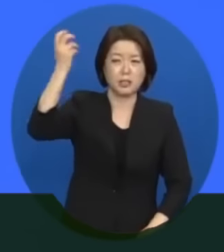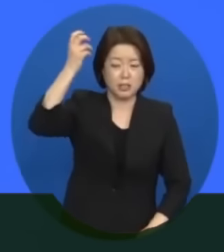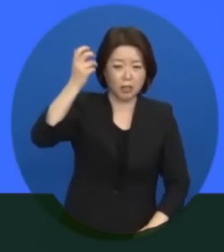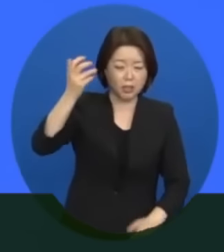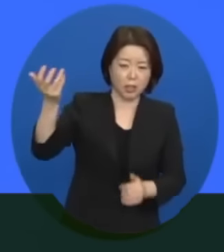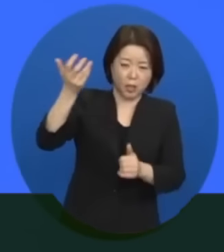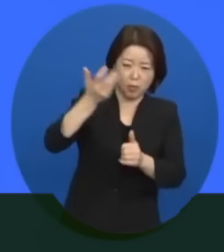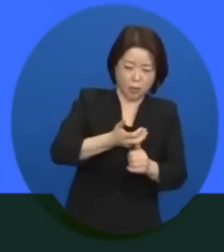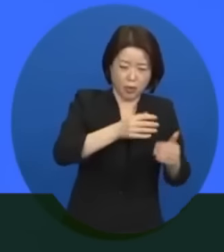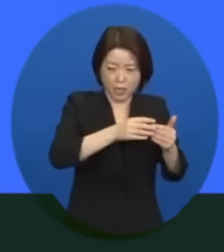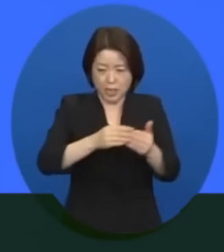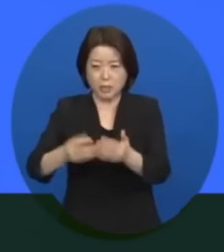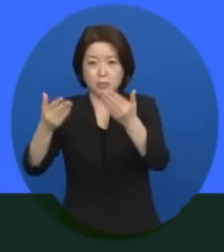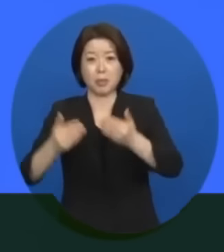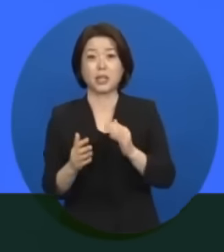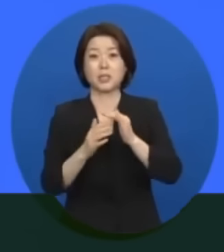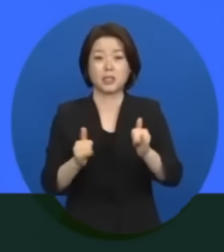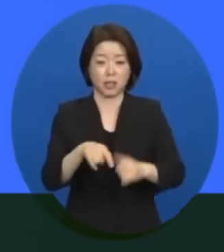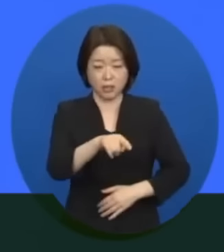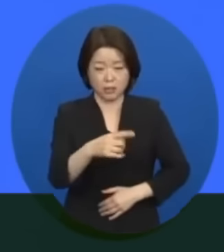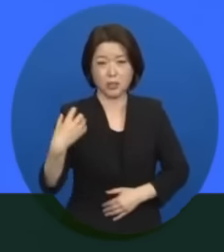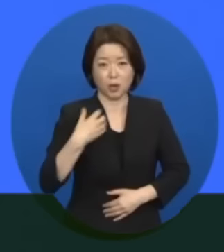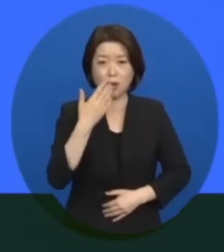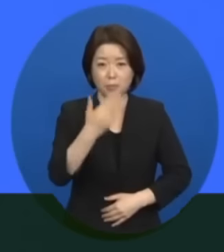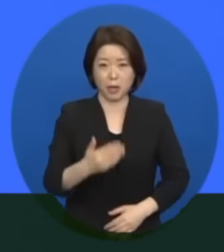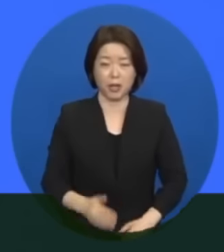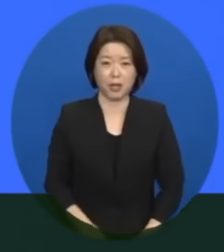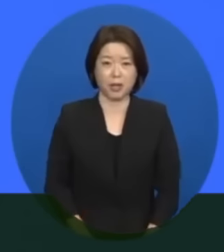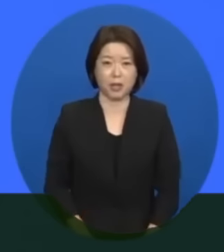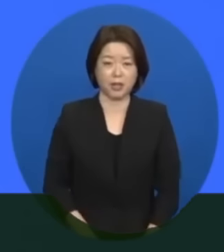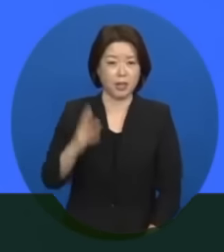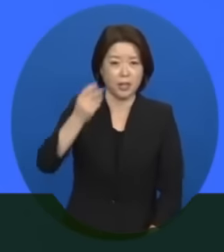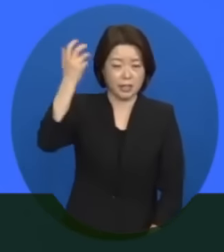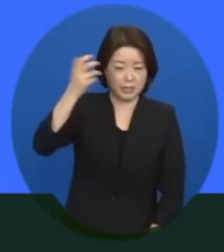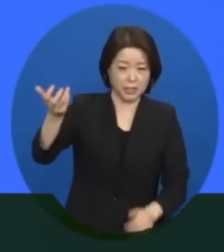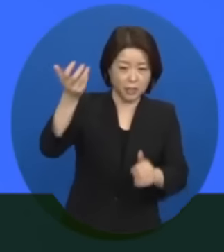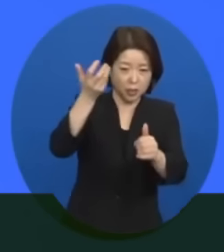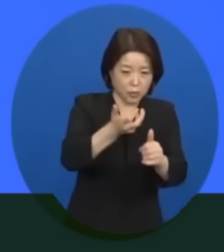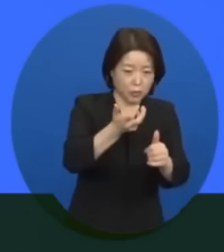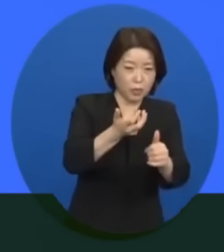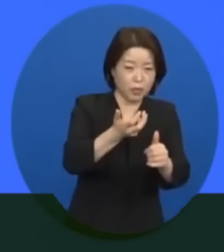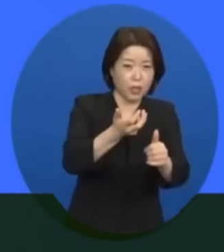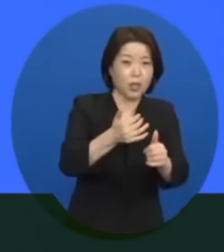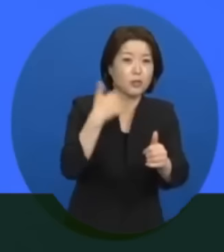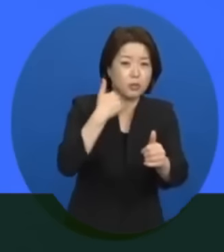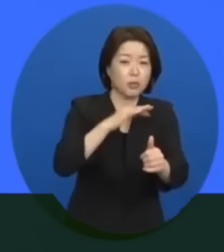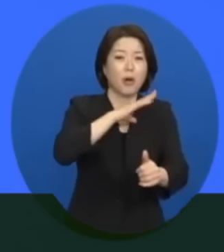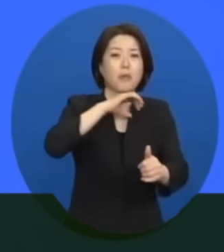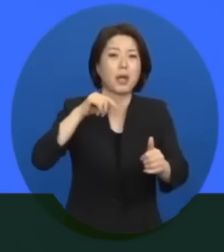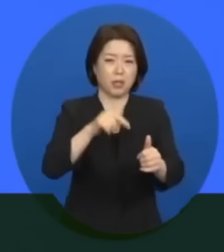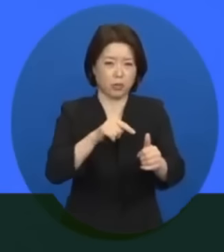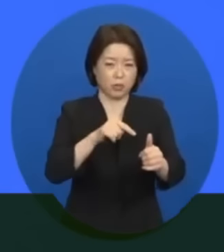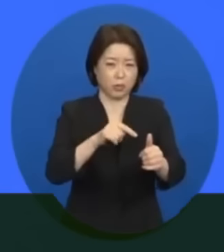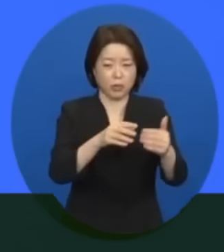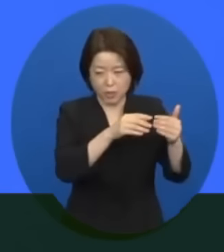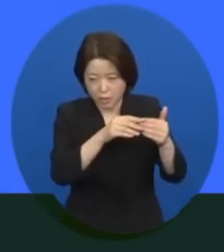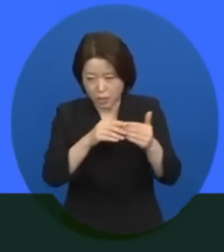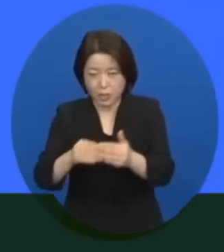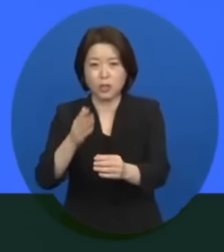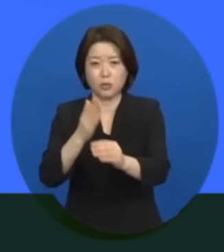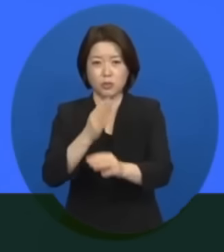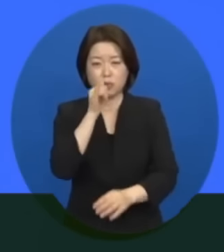사람들입니다 그 지금 성령이 이끌어서 베드로가 그 일을 지금 감당하게 되는 것을 보게 되는 것이죠 베드로가